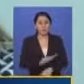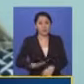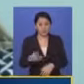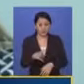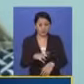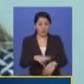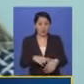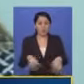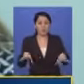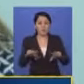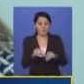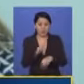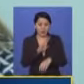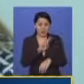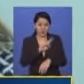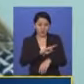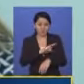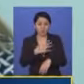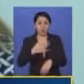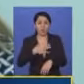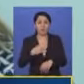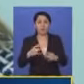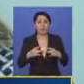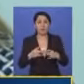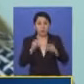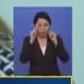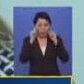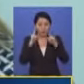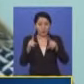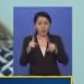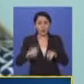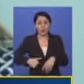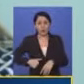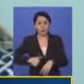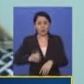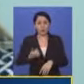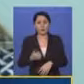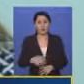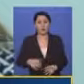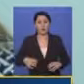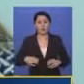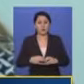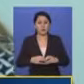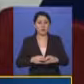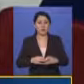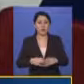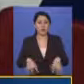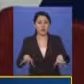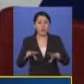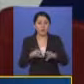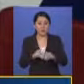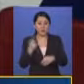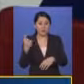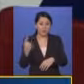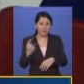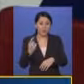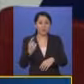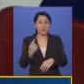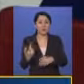қызметкерлерімен бірге жұмыс істейміз. Әрине, мені құттықтағанына таң қалдым. Бүгінгі марапат бүкіл командамызға тиесілі ортақ награда. Шаруа